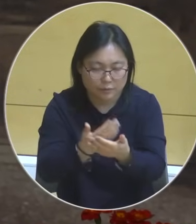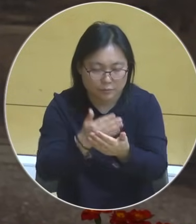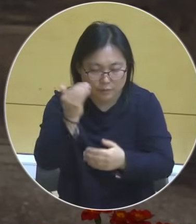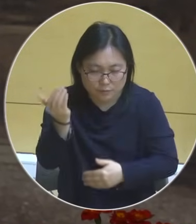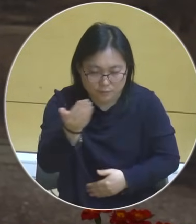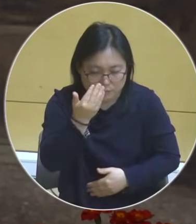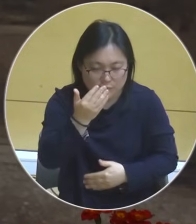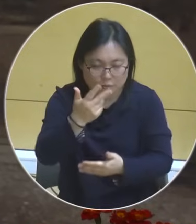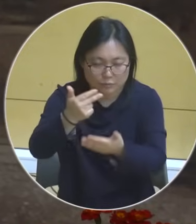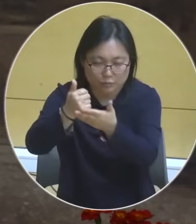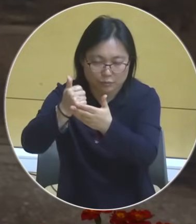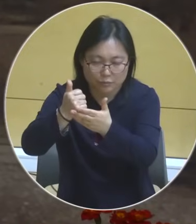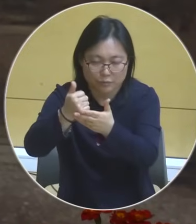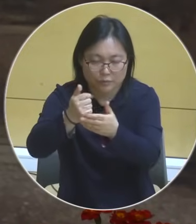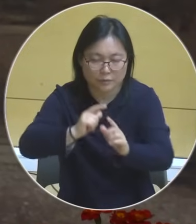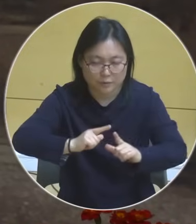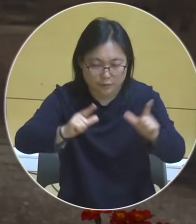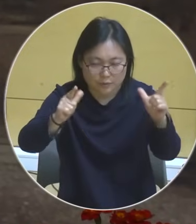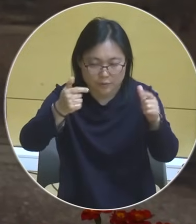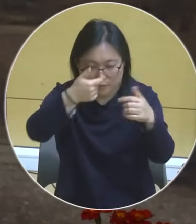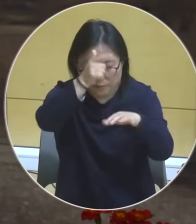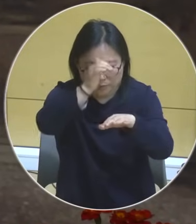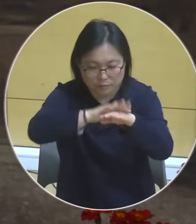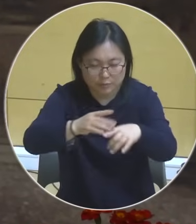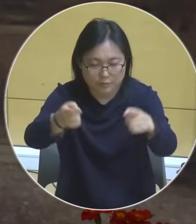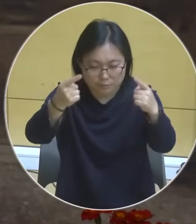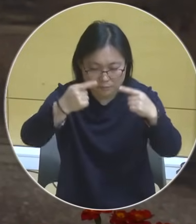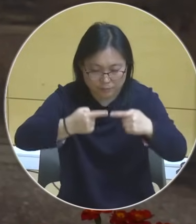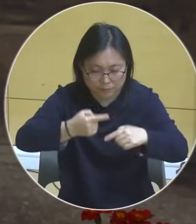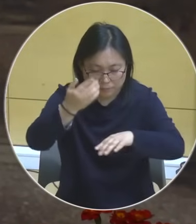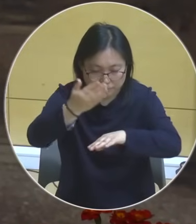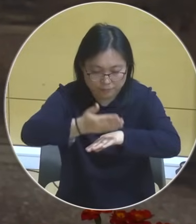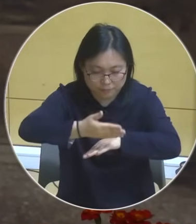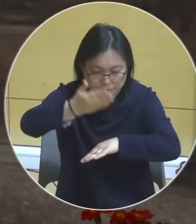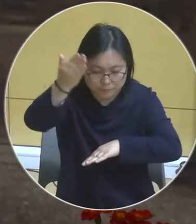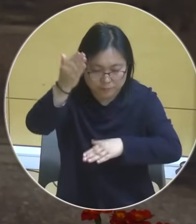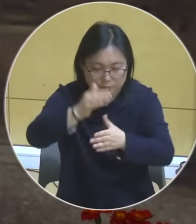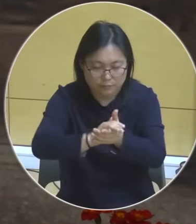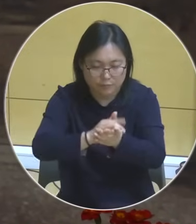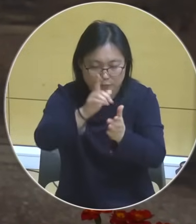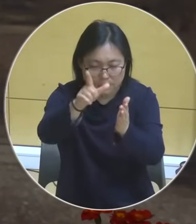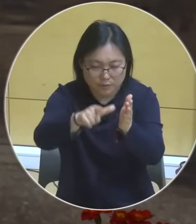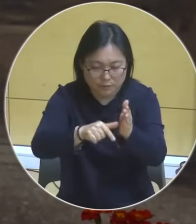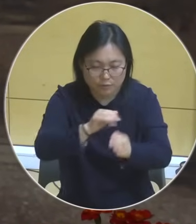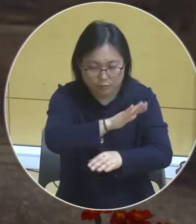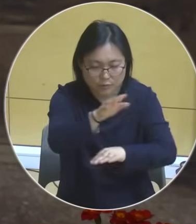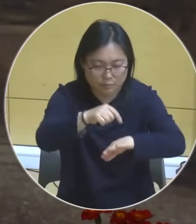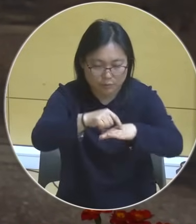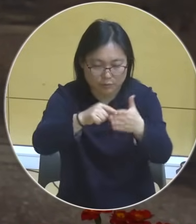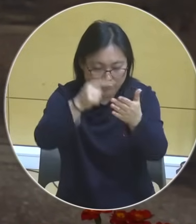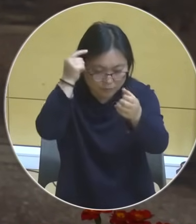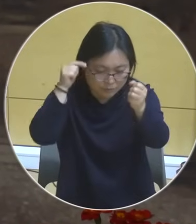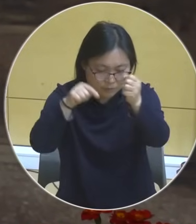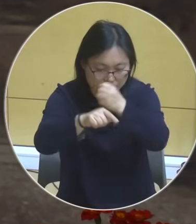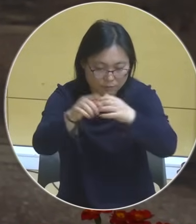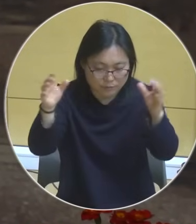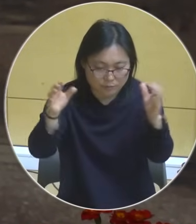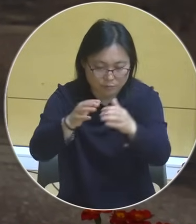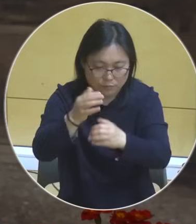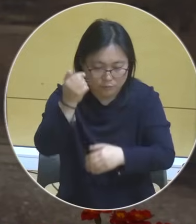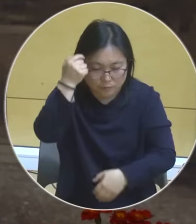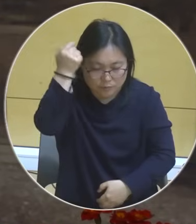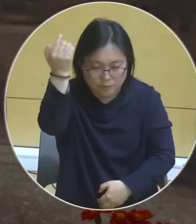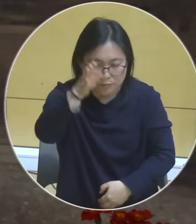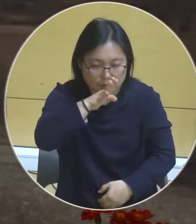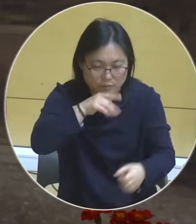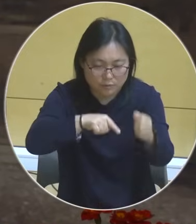거룩한 주의 날에 예배드리게 하시오니 감사함을 드립니다. 이 시간 우리의 마음과 뜻을 모아 영과